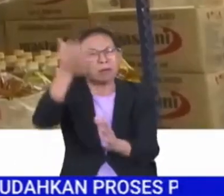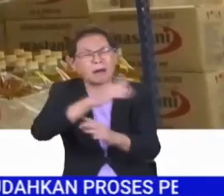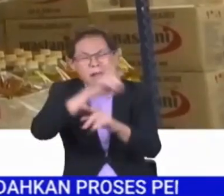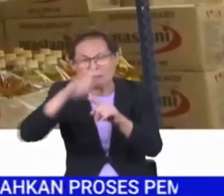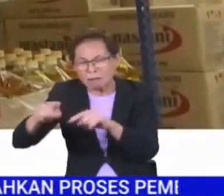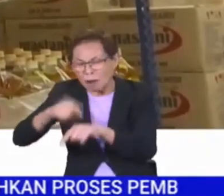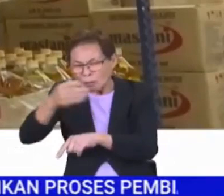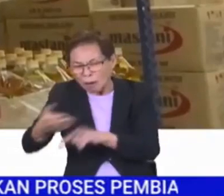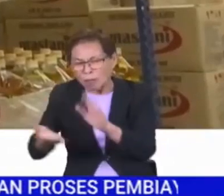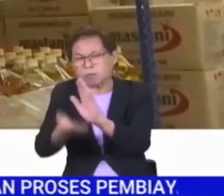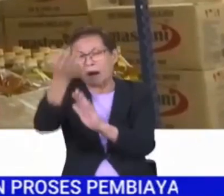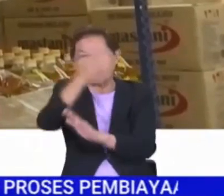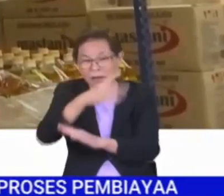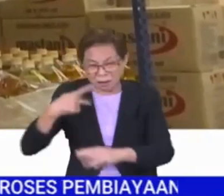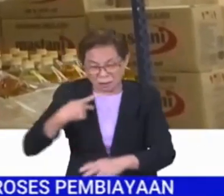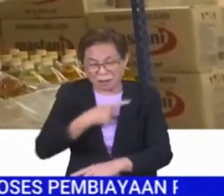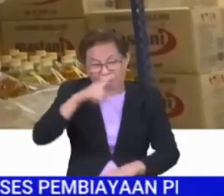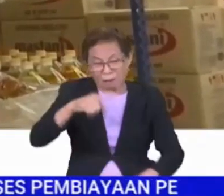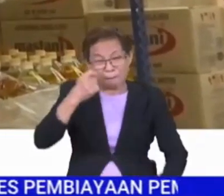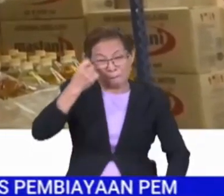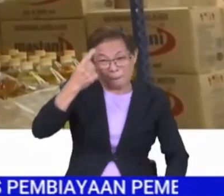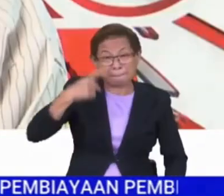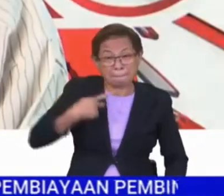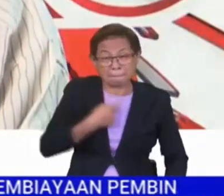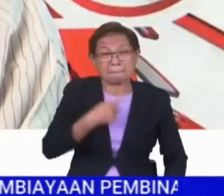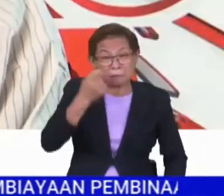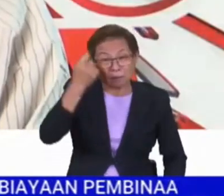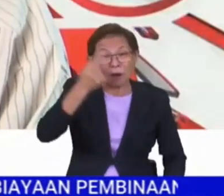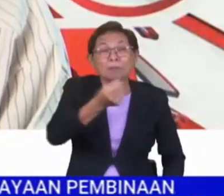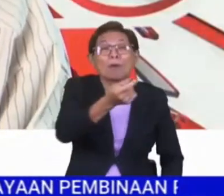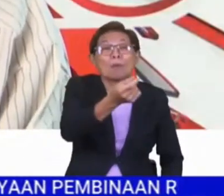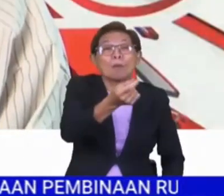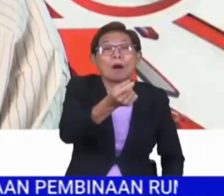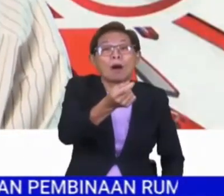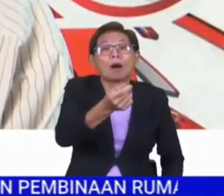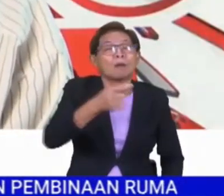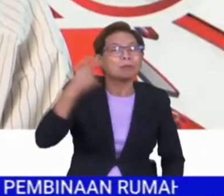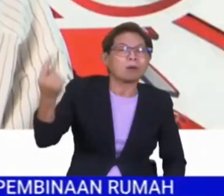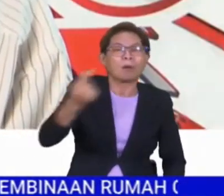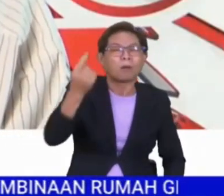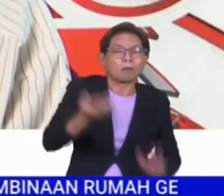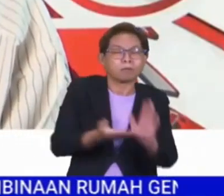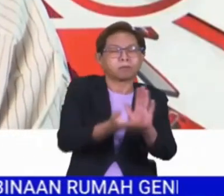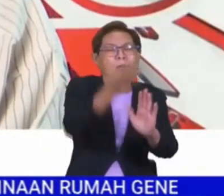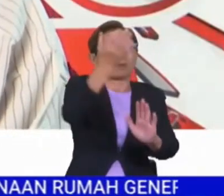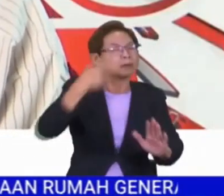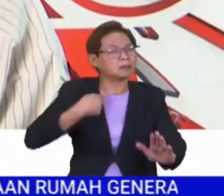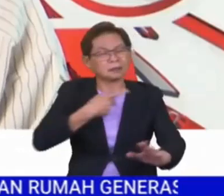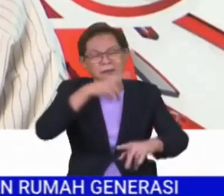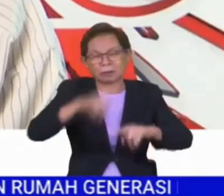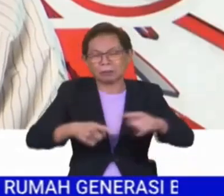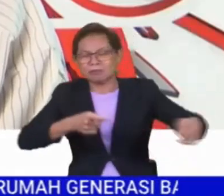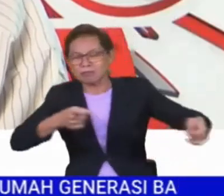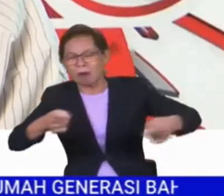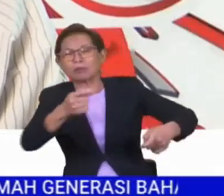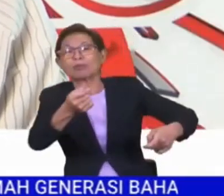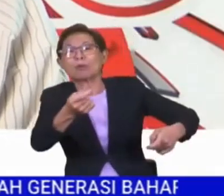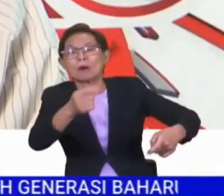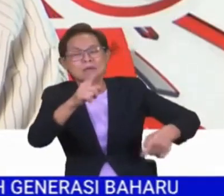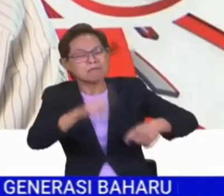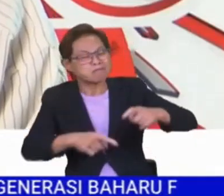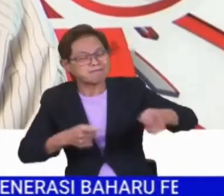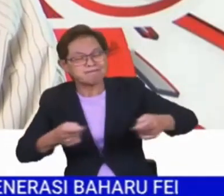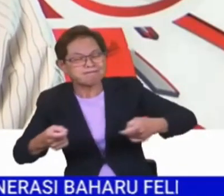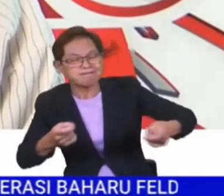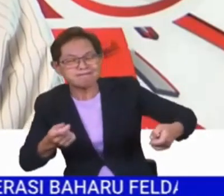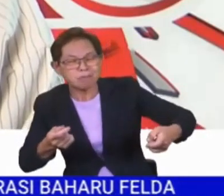kita harus juga faham-faham cost accounting seakan naik kita tidak boleh kawal harga So